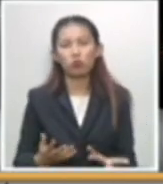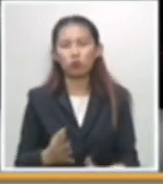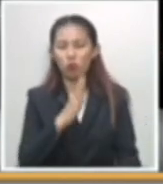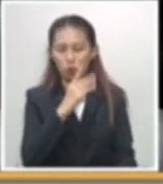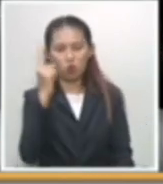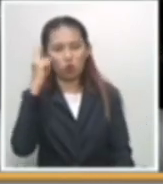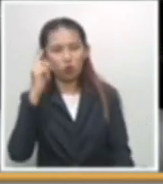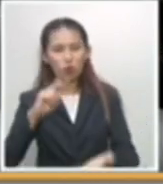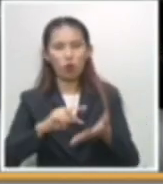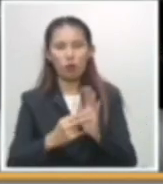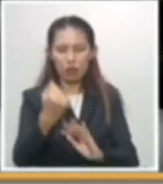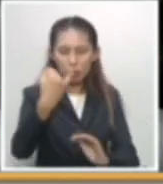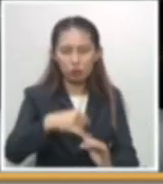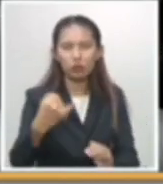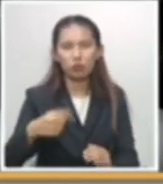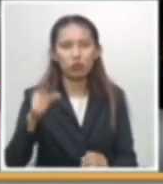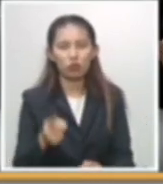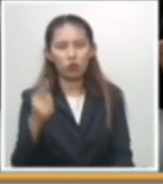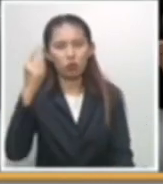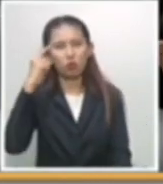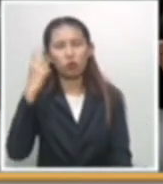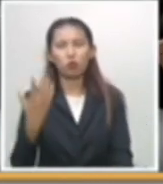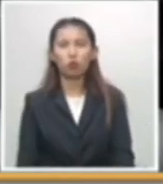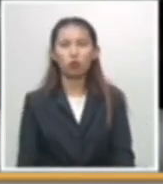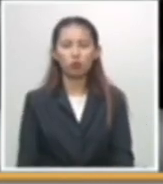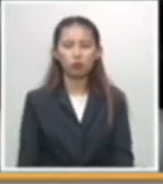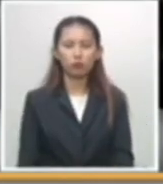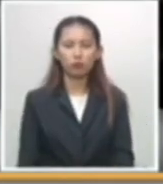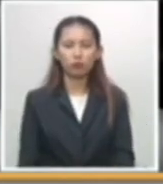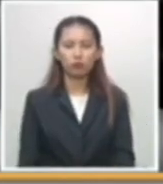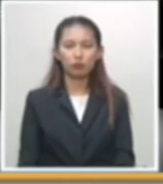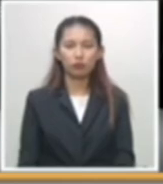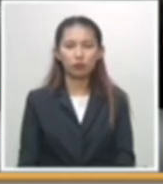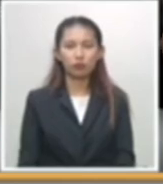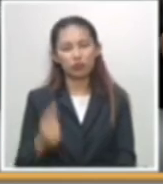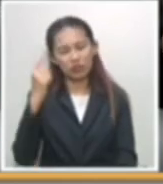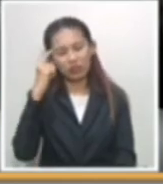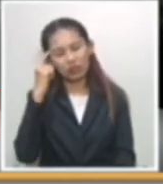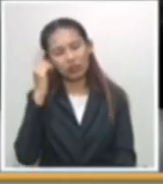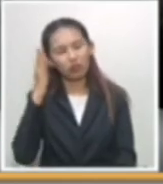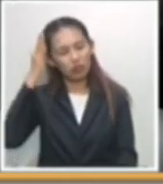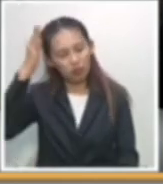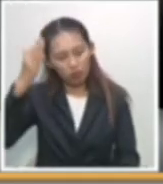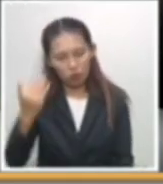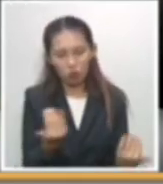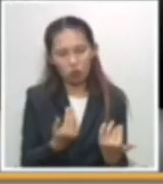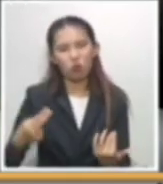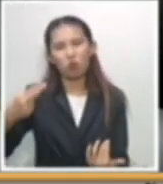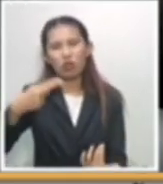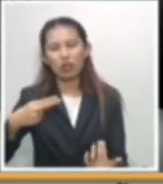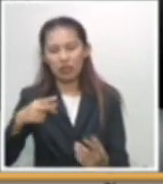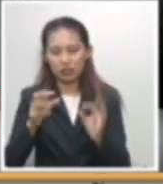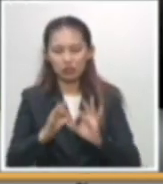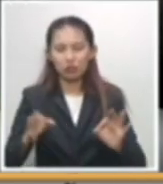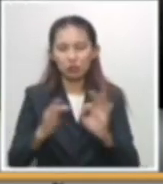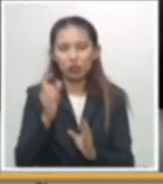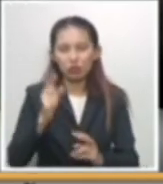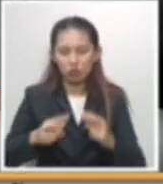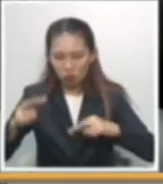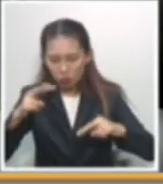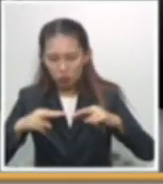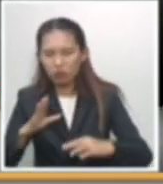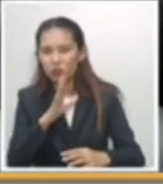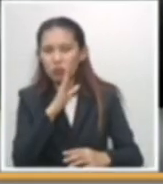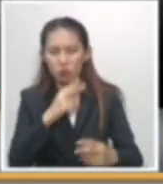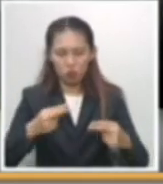างทีก็รูปหน้าป่าจมูกกันไปเห็นใจเถอะครับสงสารพี่น้องลูกหลานเราเราจะไปเลี้ยงลูกหลานติดยาเหรอครับเพราะนั้น